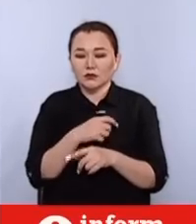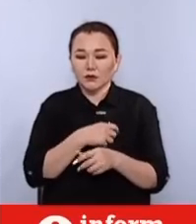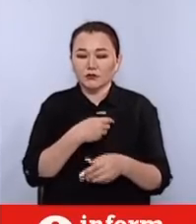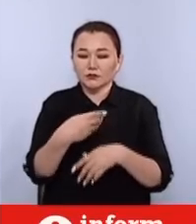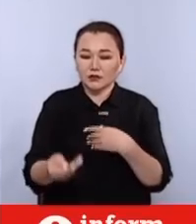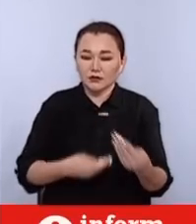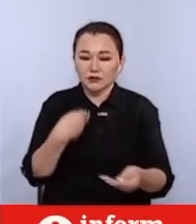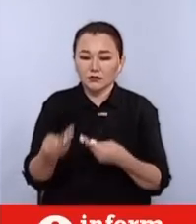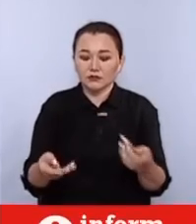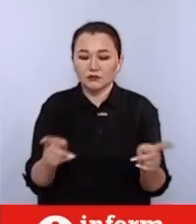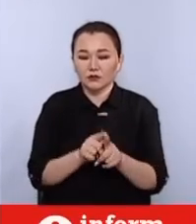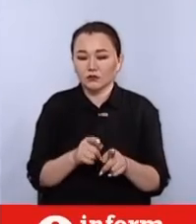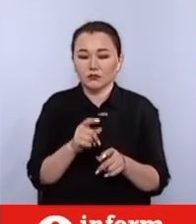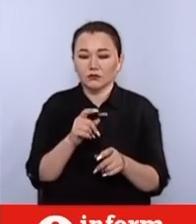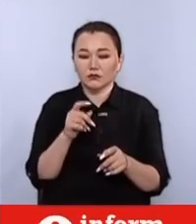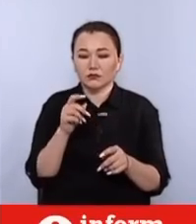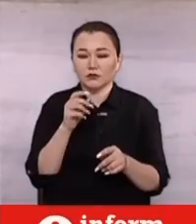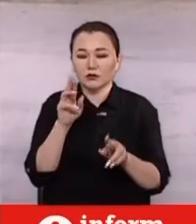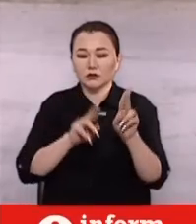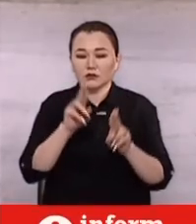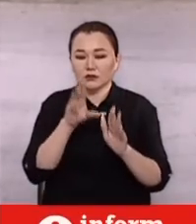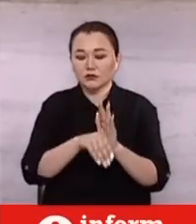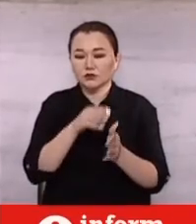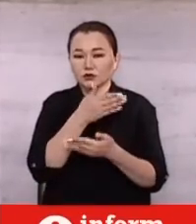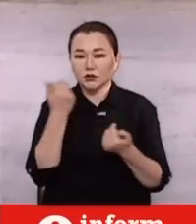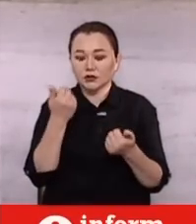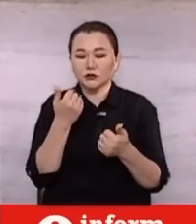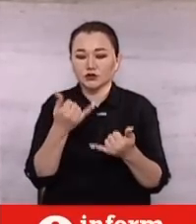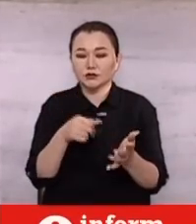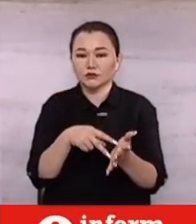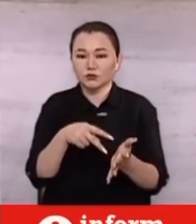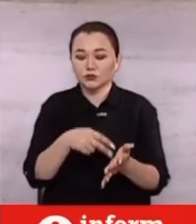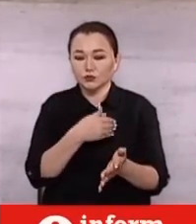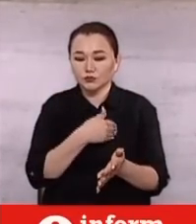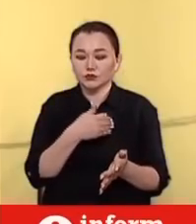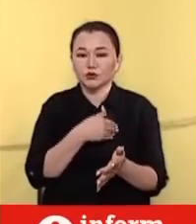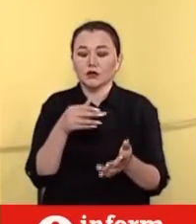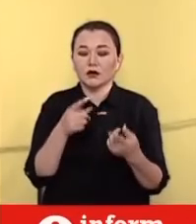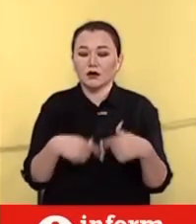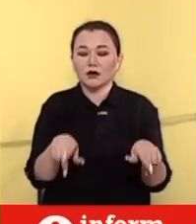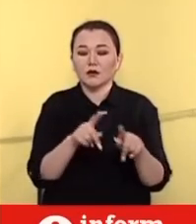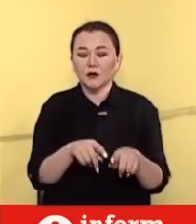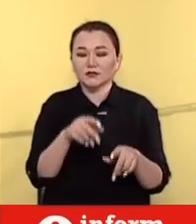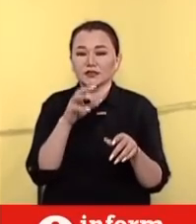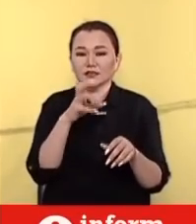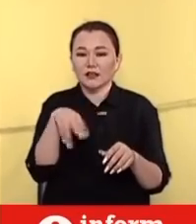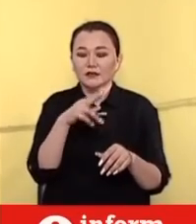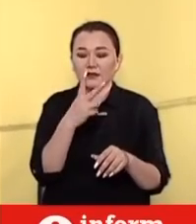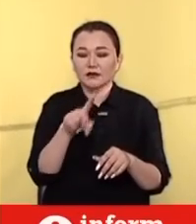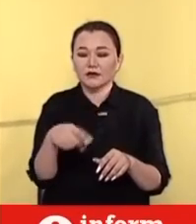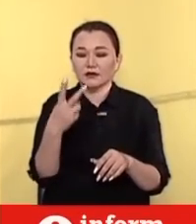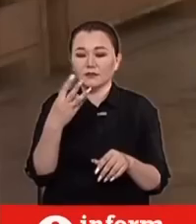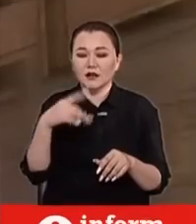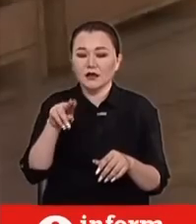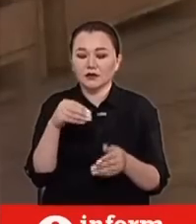беріп, ондайға қаралмаған ережеде. Биыл баған тұрақтандыру үшін корпорацияның қоймасына 2,2 миллиард теңгеге азық